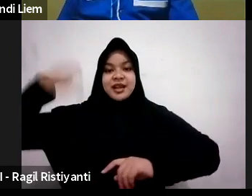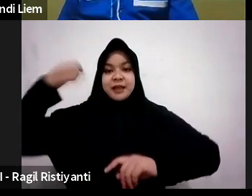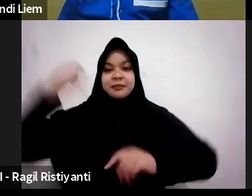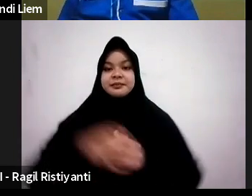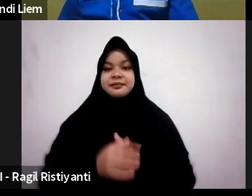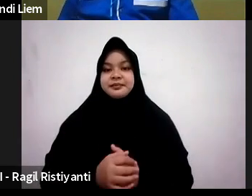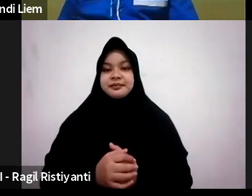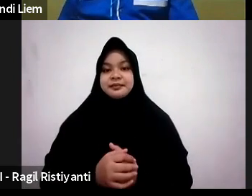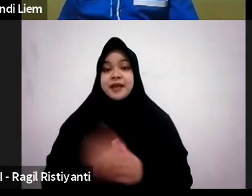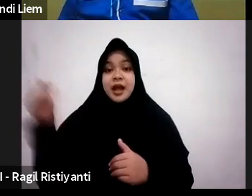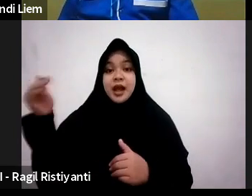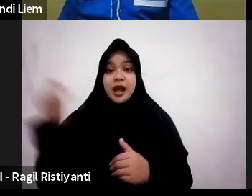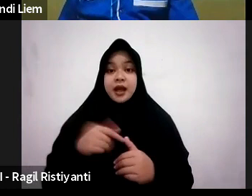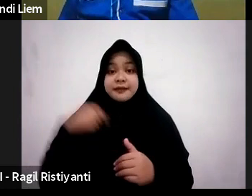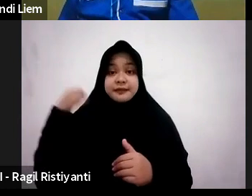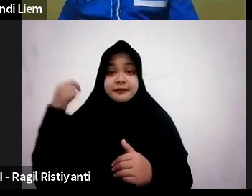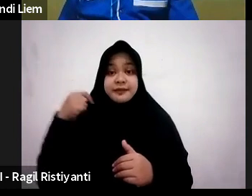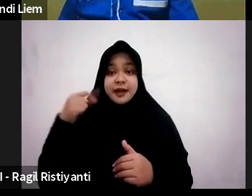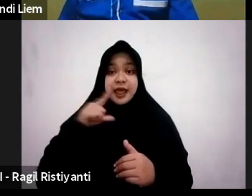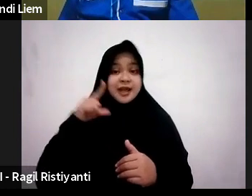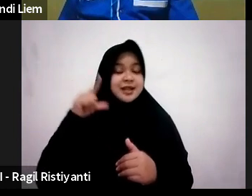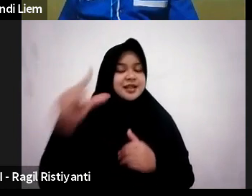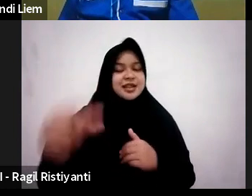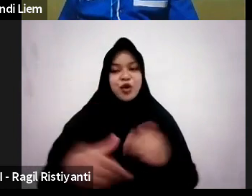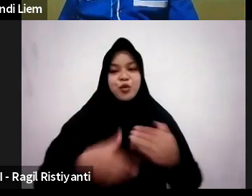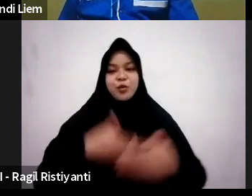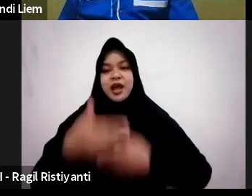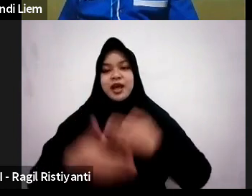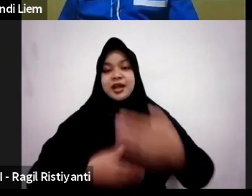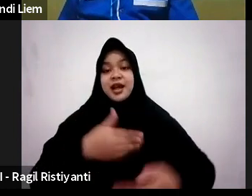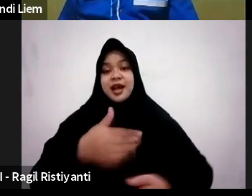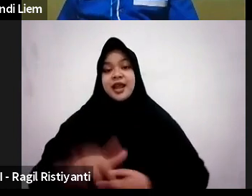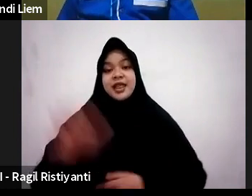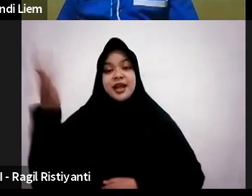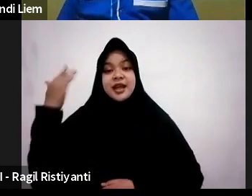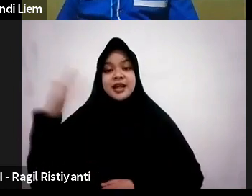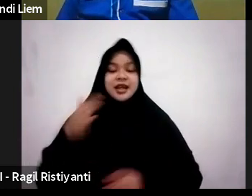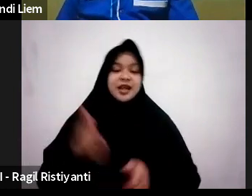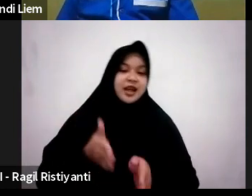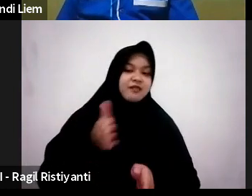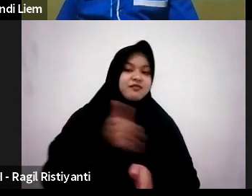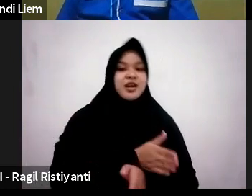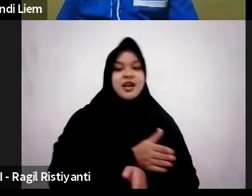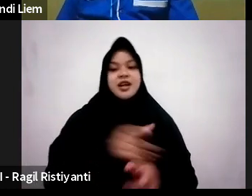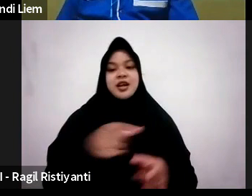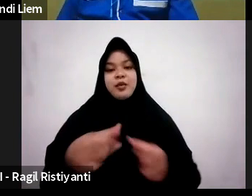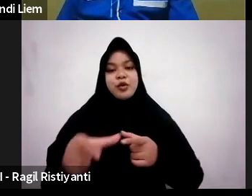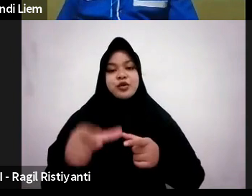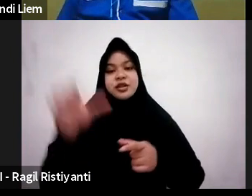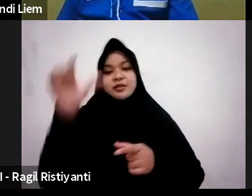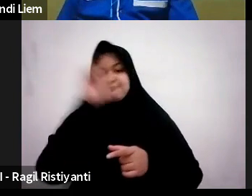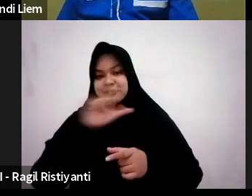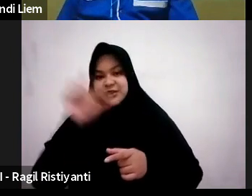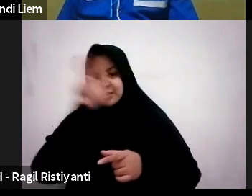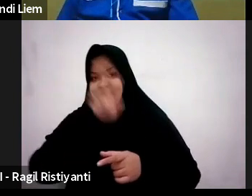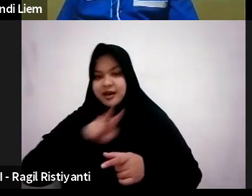hadirnya film sejauh kumelangkah di hadapan the tadi itu diawali dengan proses pencarian jadi